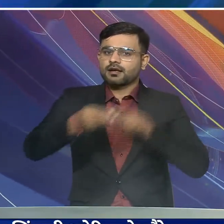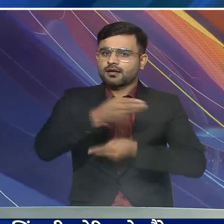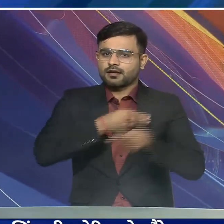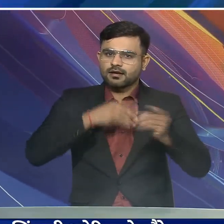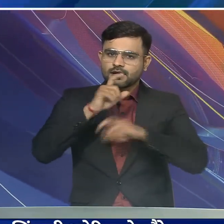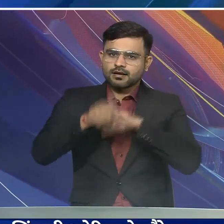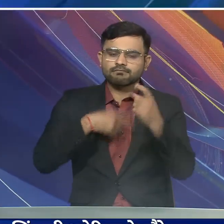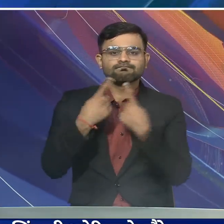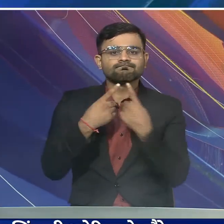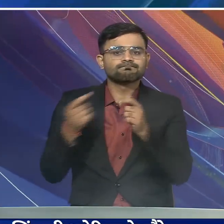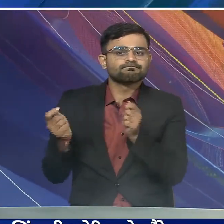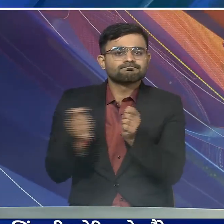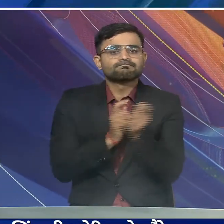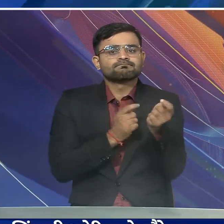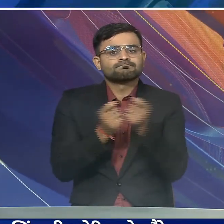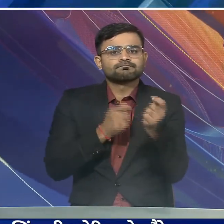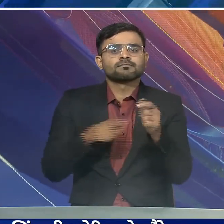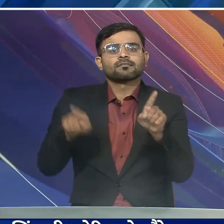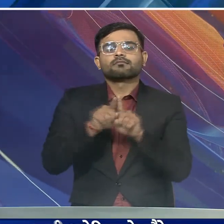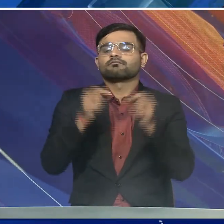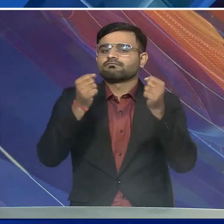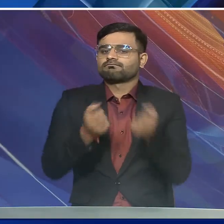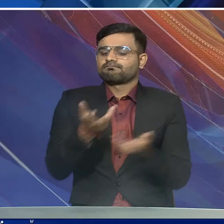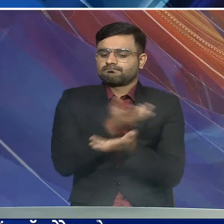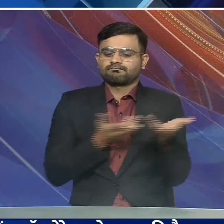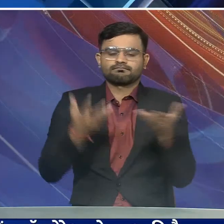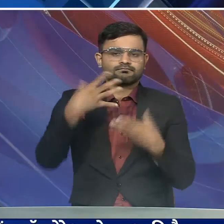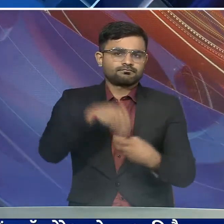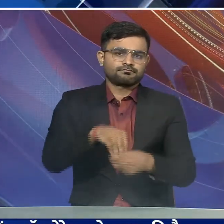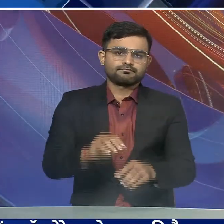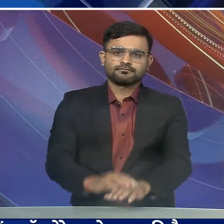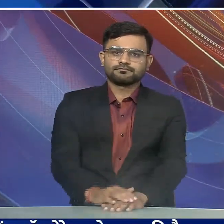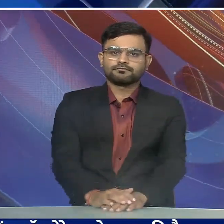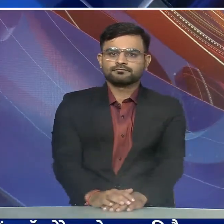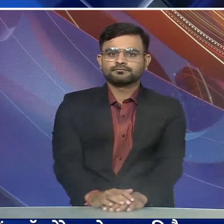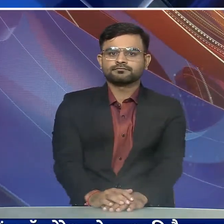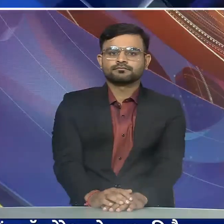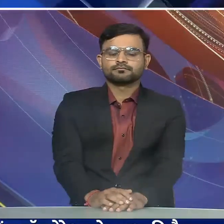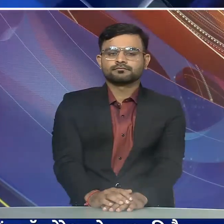के नेतृत्व के साथ एक बैठक में शामिल हुए